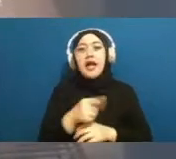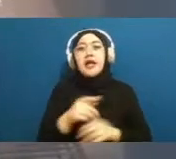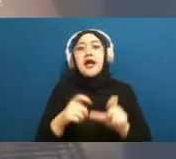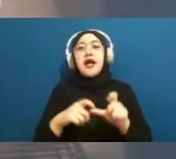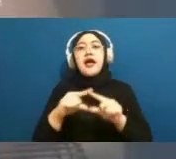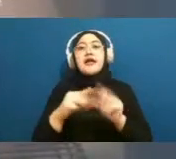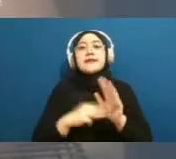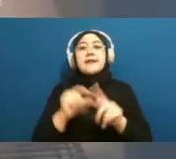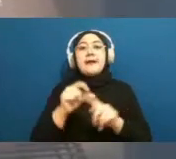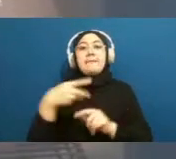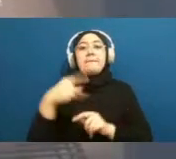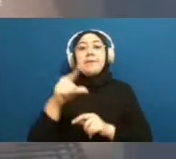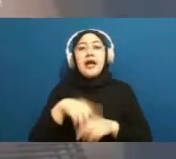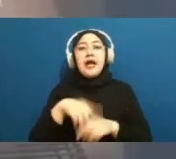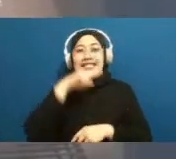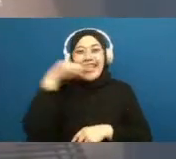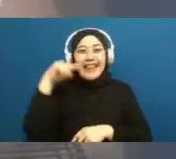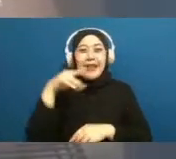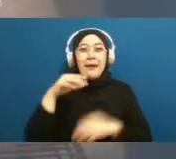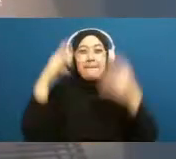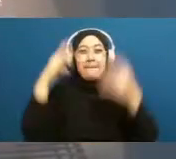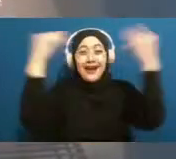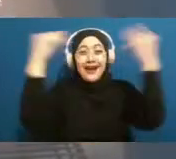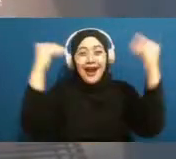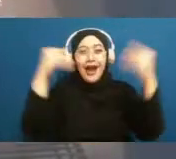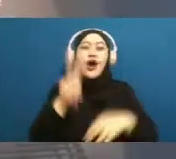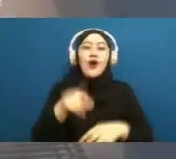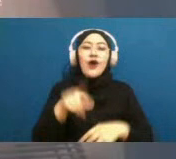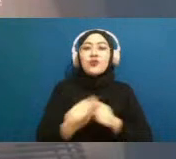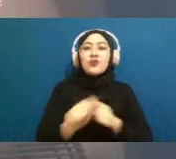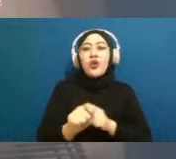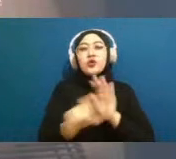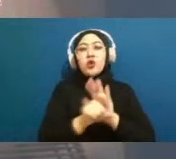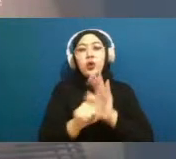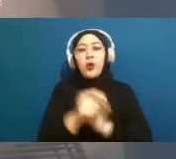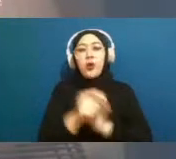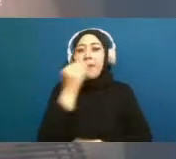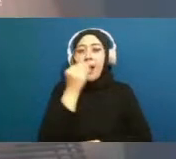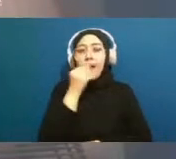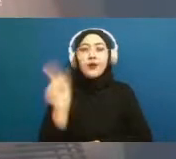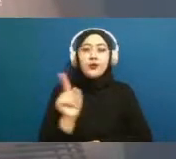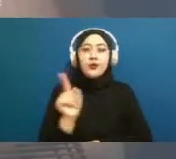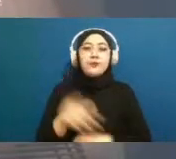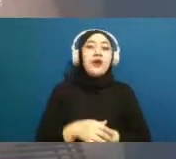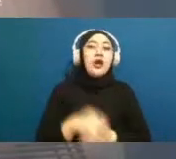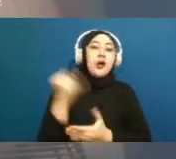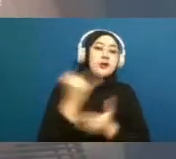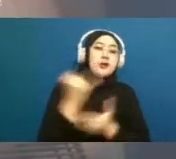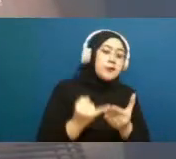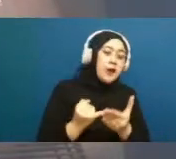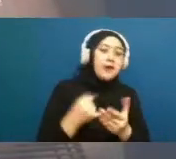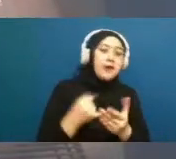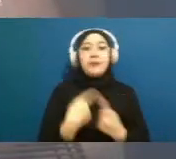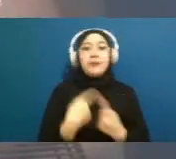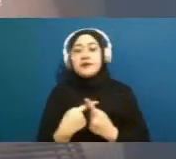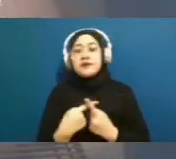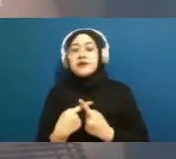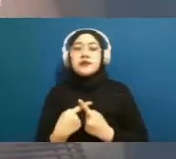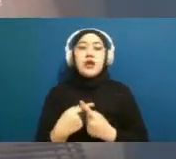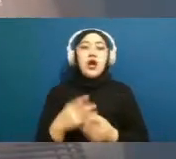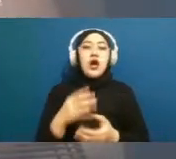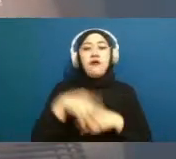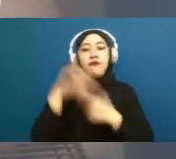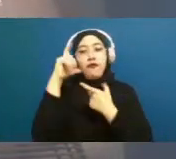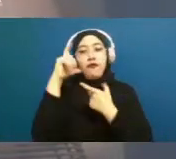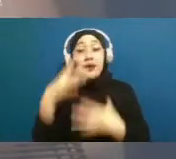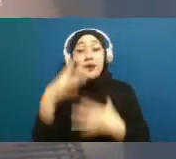macam itu, ya kita tentunya harus budgetin juga. Ya, jadi selain desain atau gambar atau video yang menarik, kita juga harus ada budgeting dan